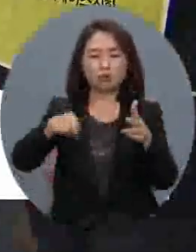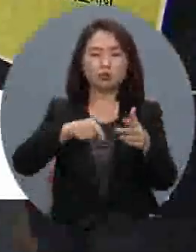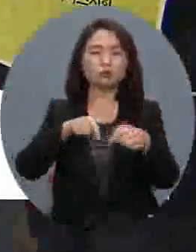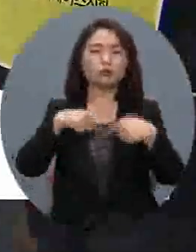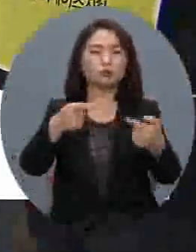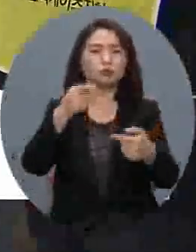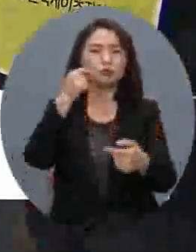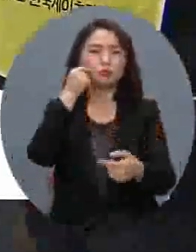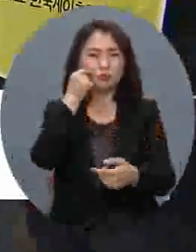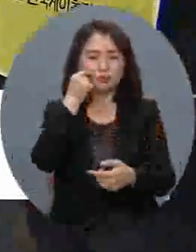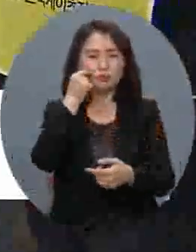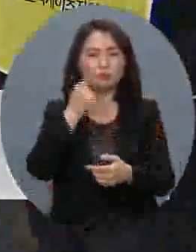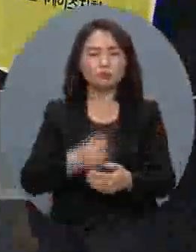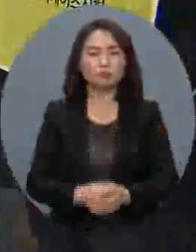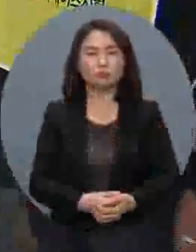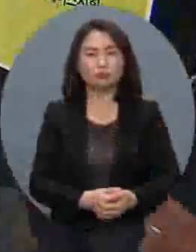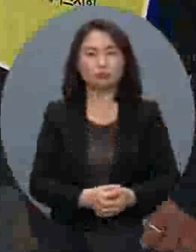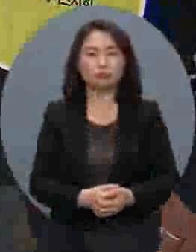출입할 수 없게 됐습니다.